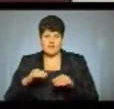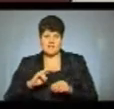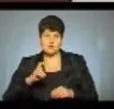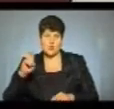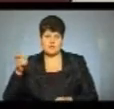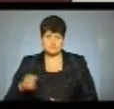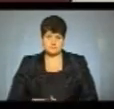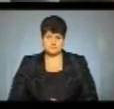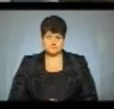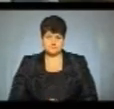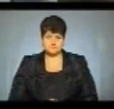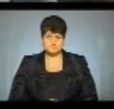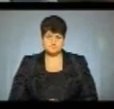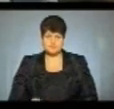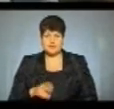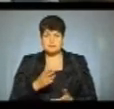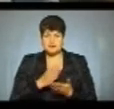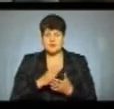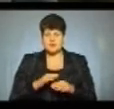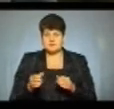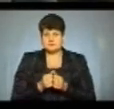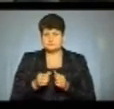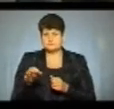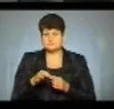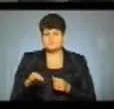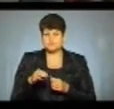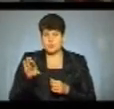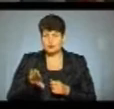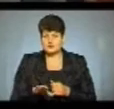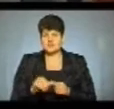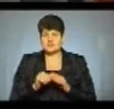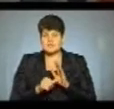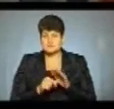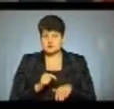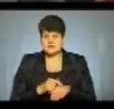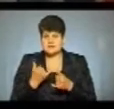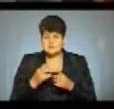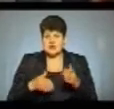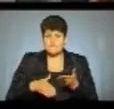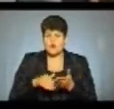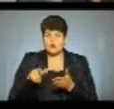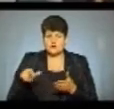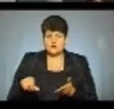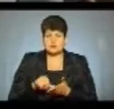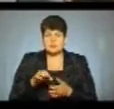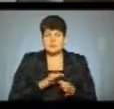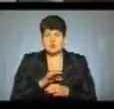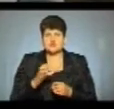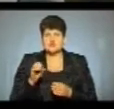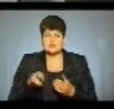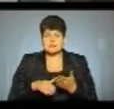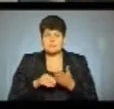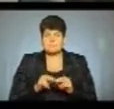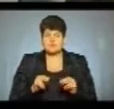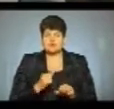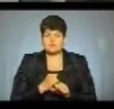бачила. Ми знаходимося на набережній Тернопільського ставу, 16-та година. Зараз волонтери і учасники проєкту «Соціально-педагогічна